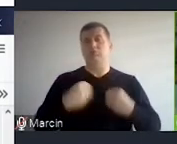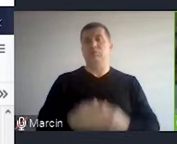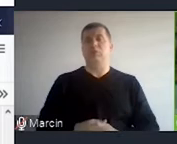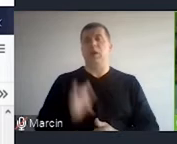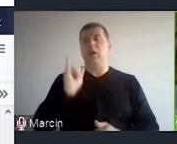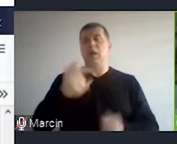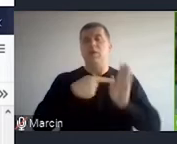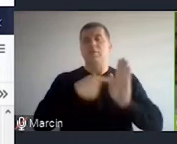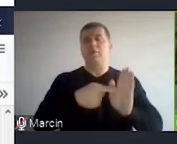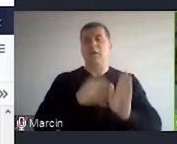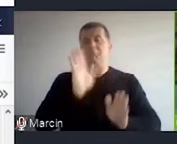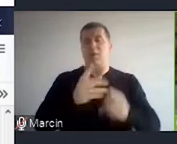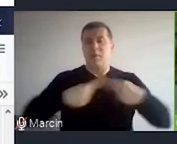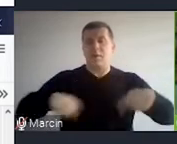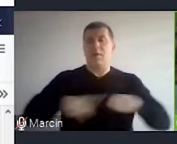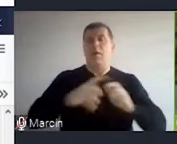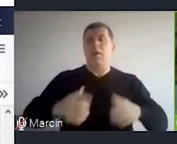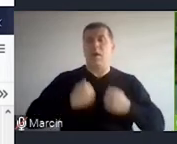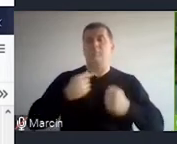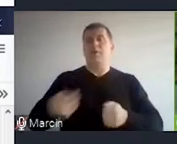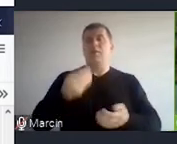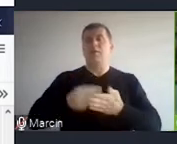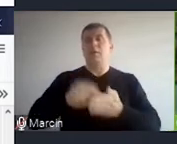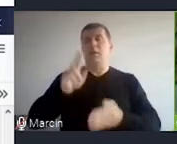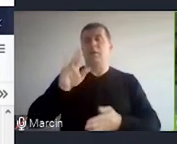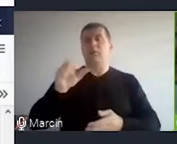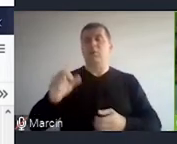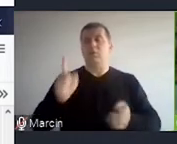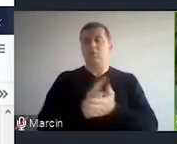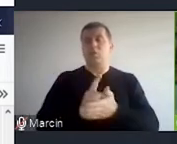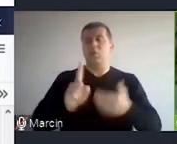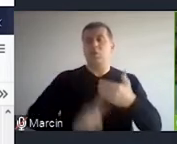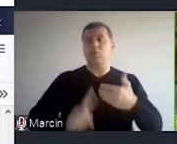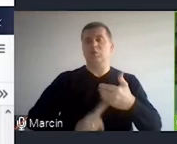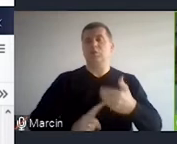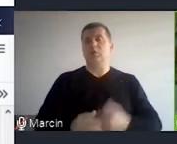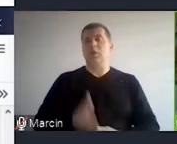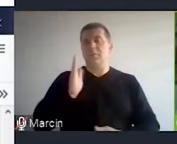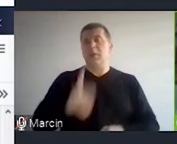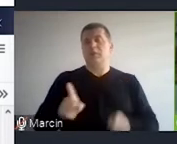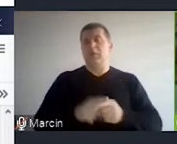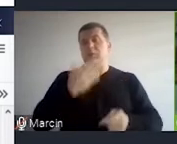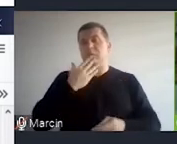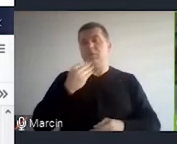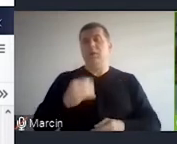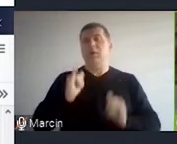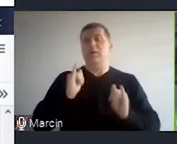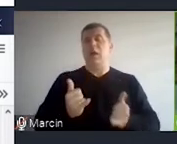Jakie wskaźniki mam do zrealizowania, żeby tę kwotę ryczałtową rozliczyć. I będzie mówić,